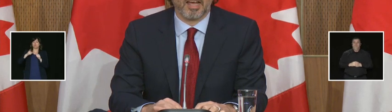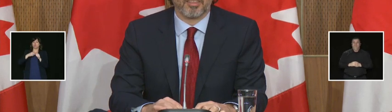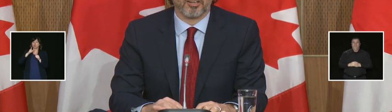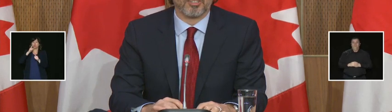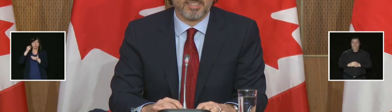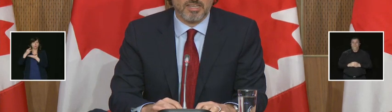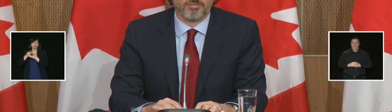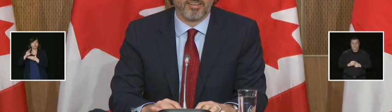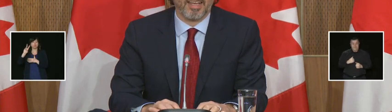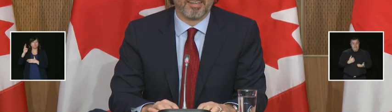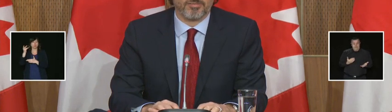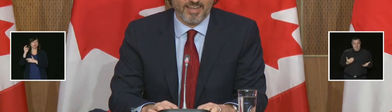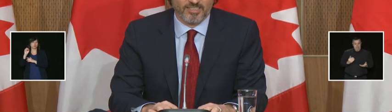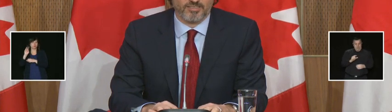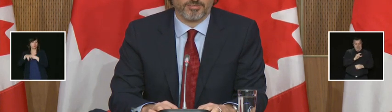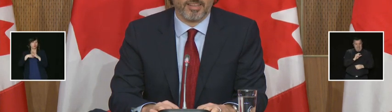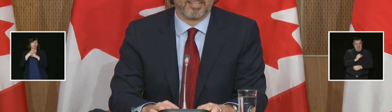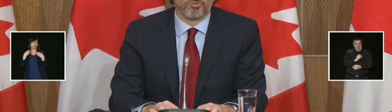sex